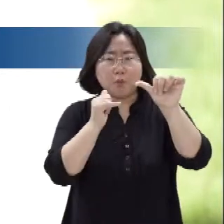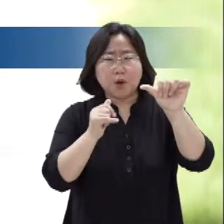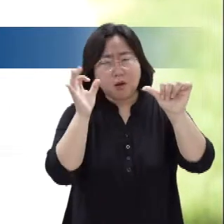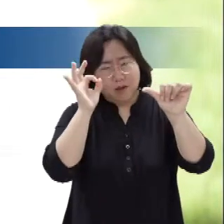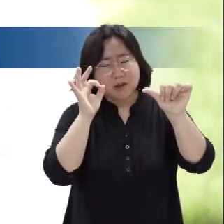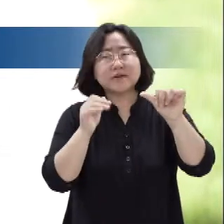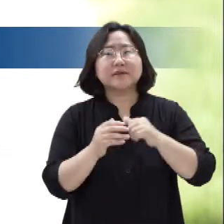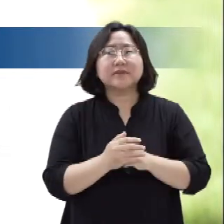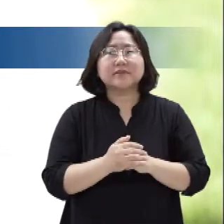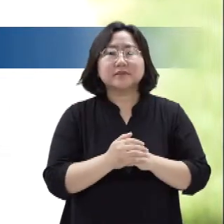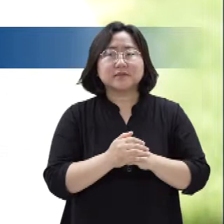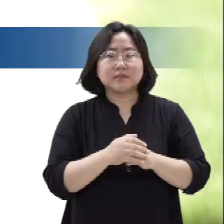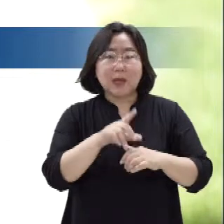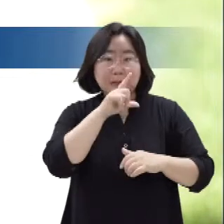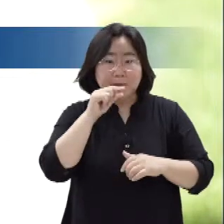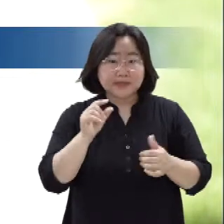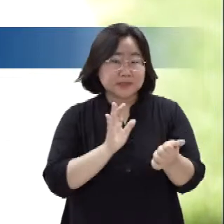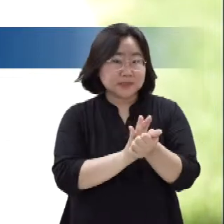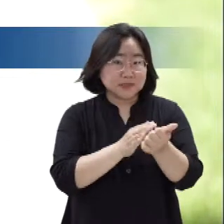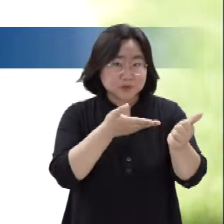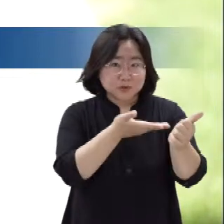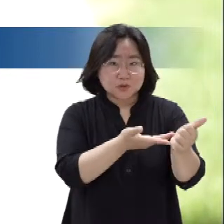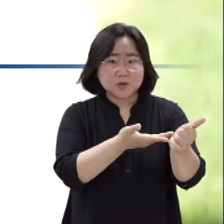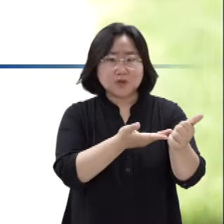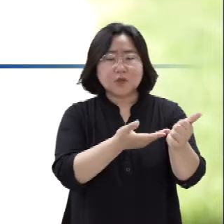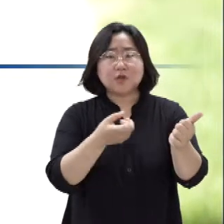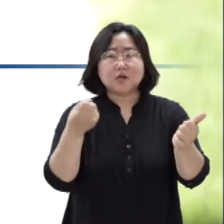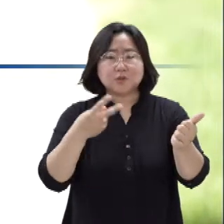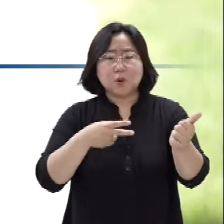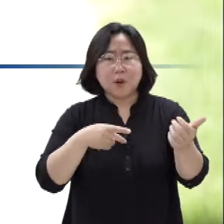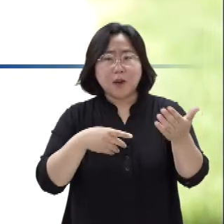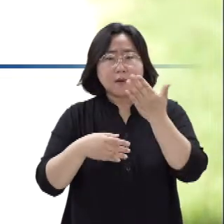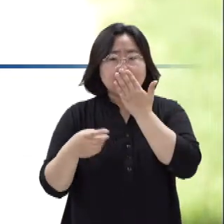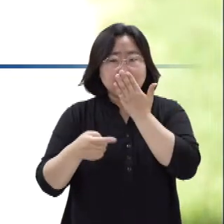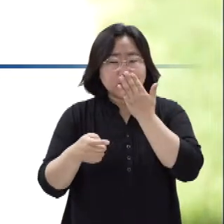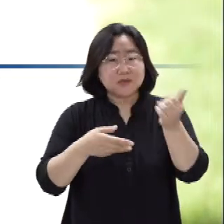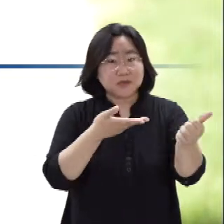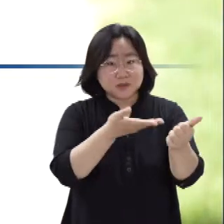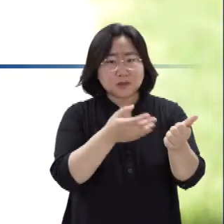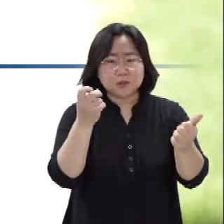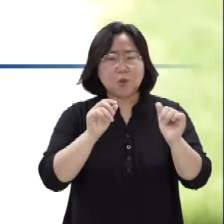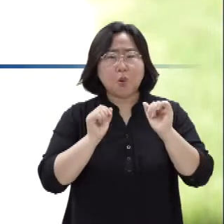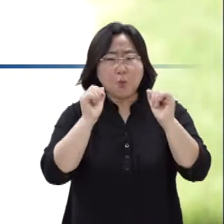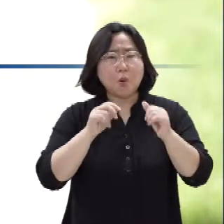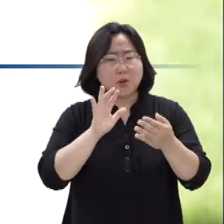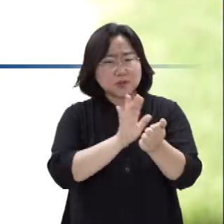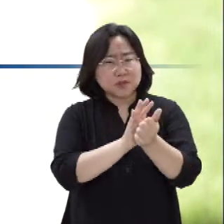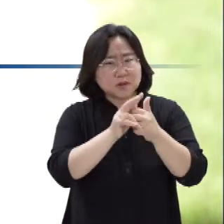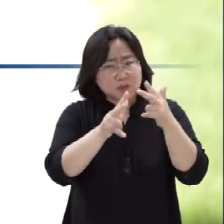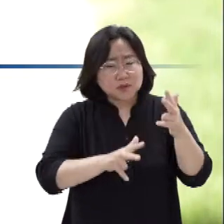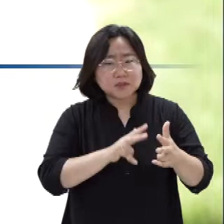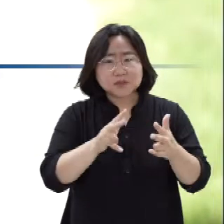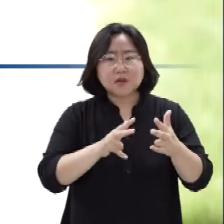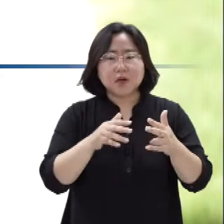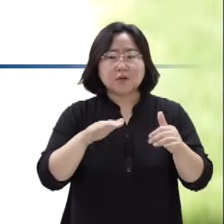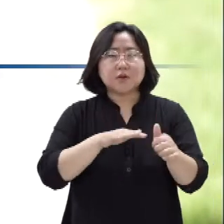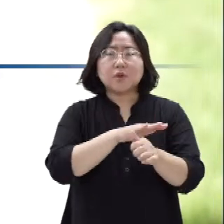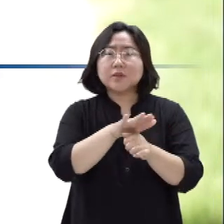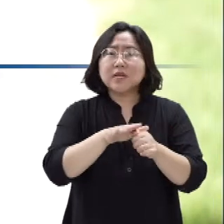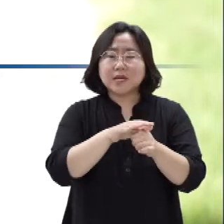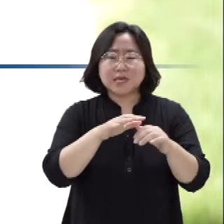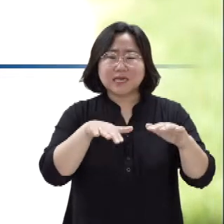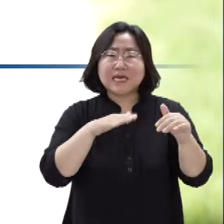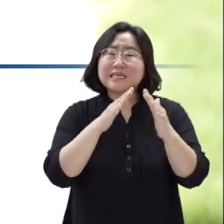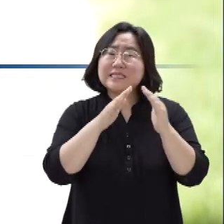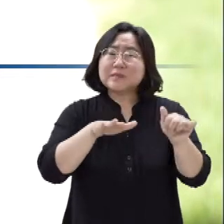발굴하여 두드림 미판찬 지원 사업, 두드림 방역 지원 사업, 헬스케어 지원 사업, 사랑의 보금자리